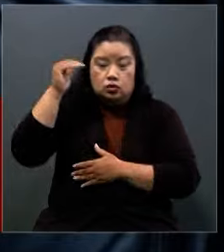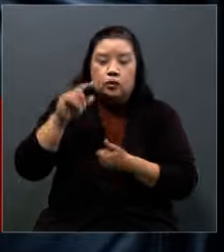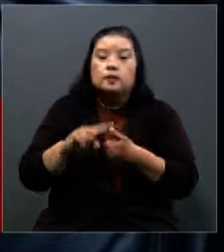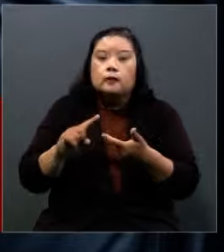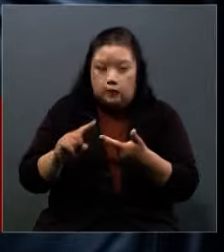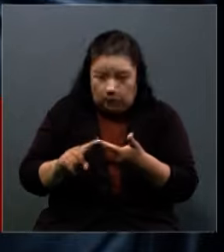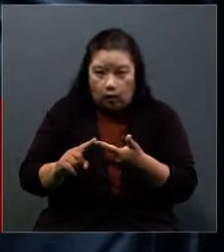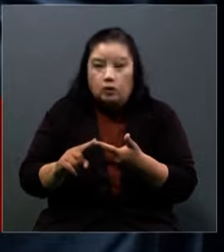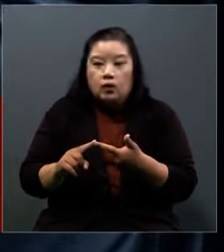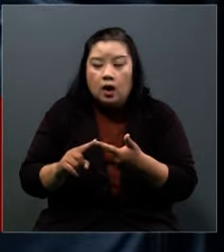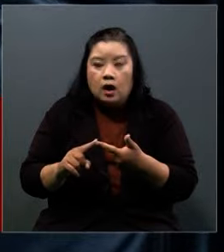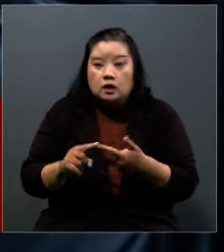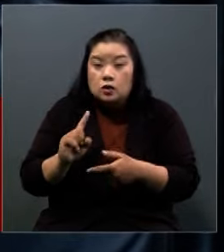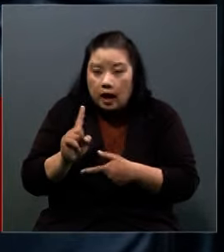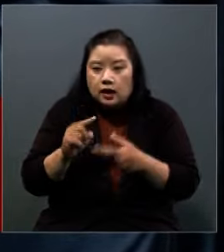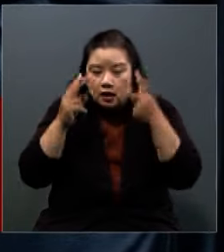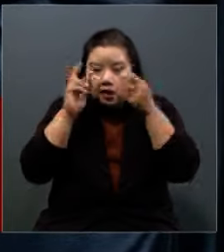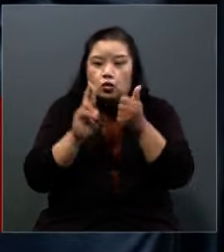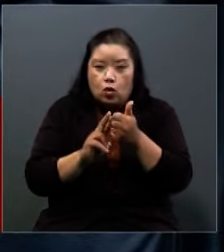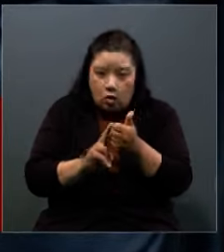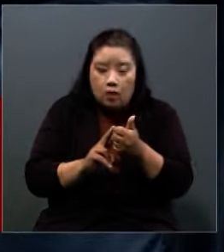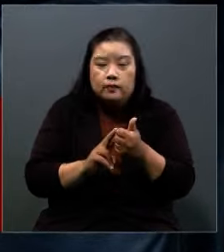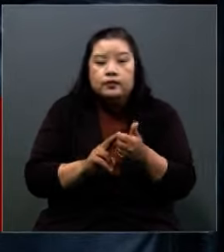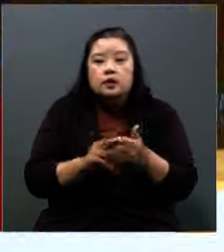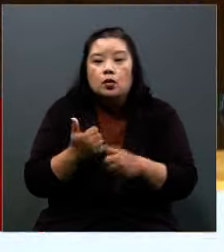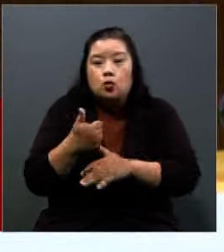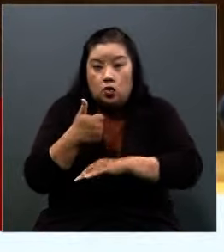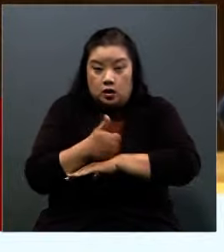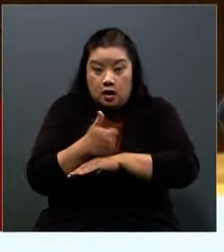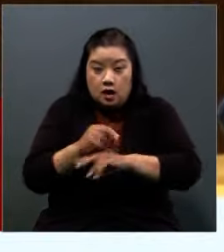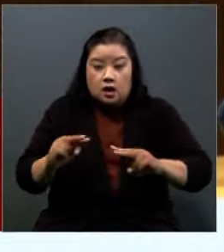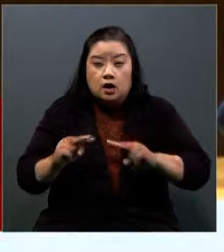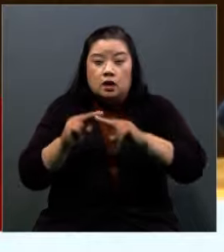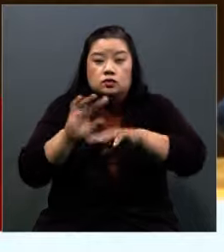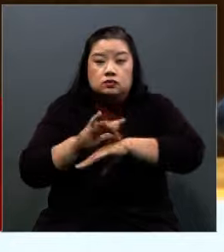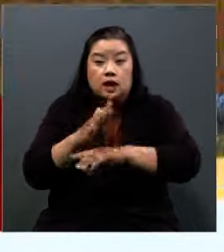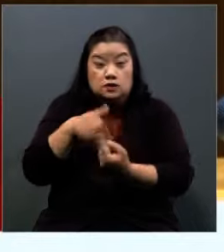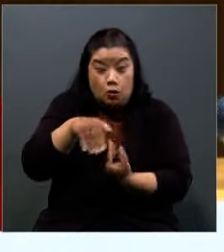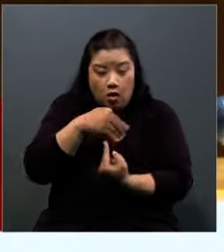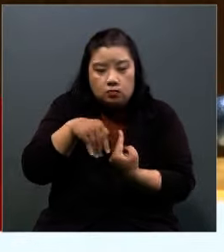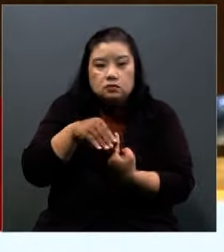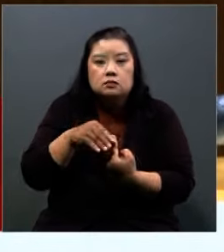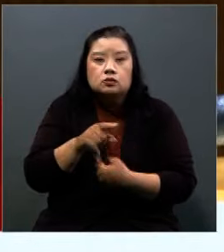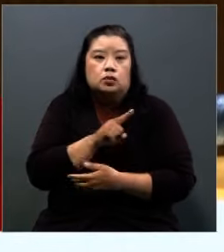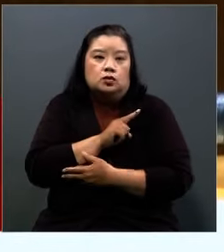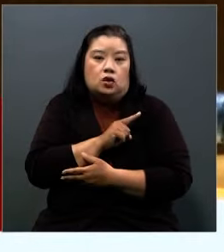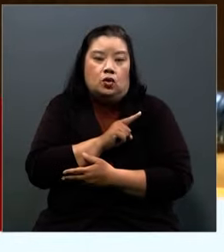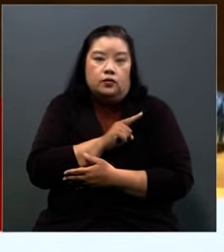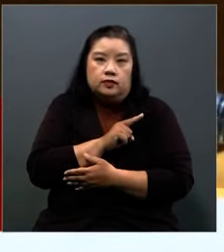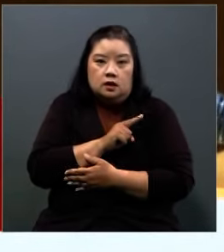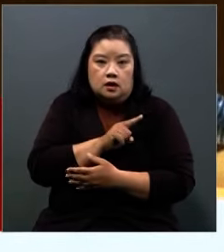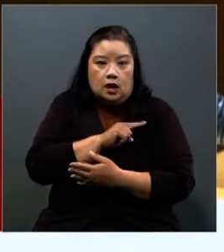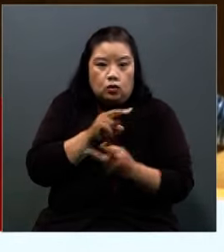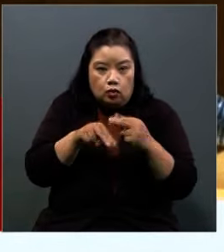ำรวจเอกพัชรวาทวงศ์สุวรรณรองนายกรัฐมนตรีและรัฐมนตรีว่าการกระทรวงทรัพยากรธรรมชาติและสิ่งแวดล้อมผู้ที่ดูแลพื้นที่ใน